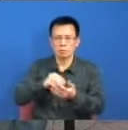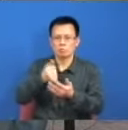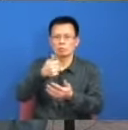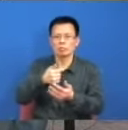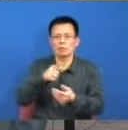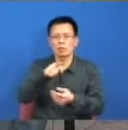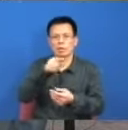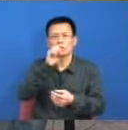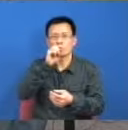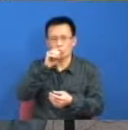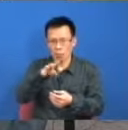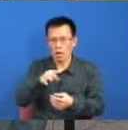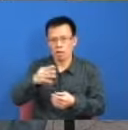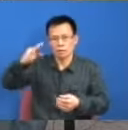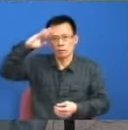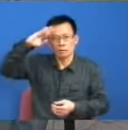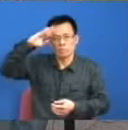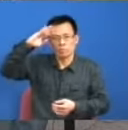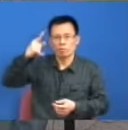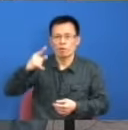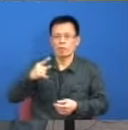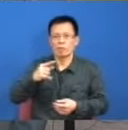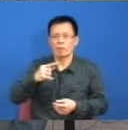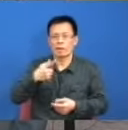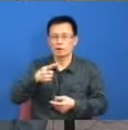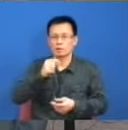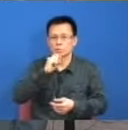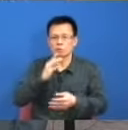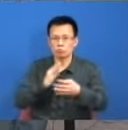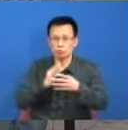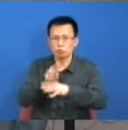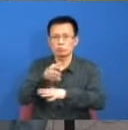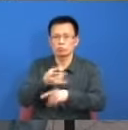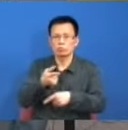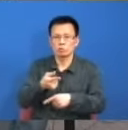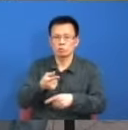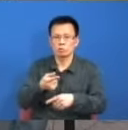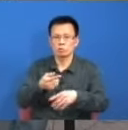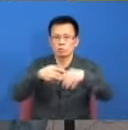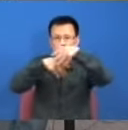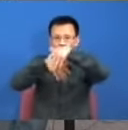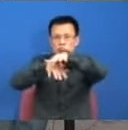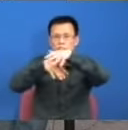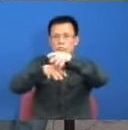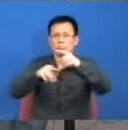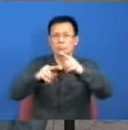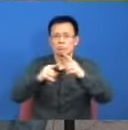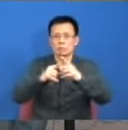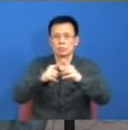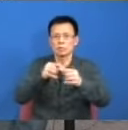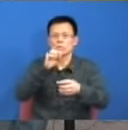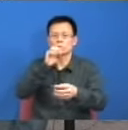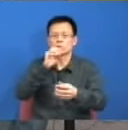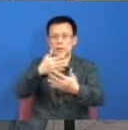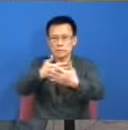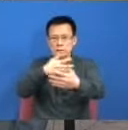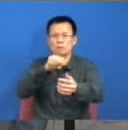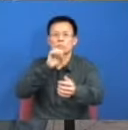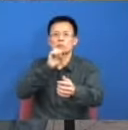你話警方嗰方面有冇主動地同呢一班人主動發出一個通知呢？